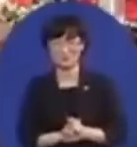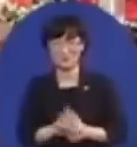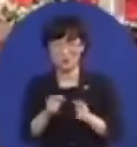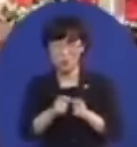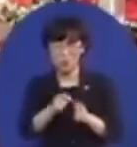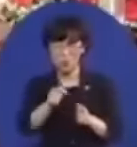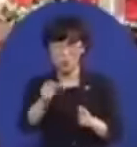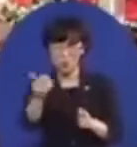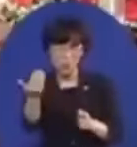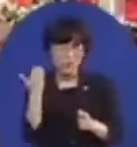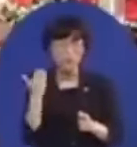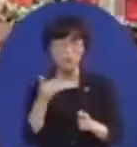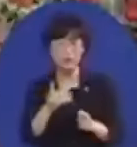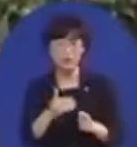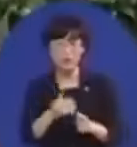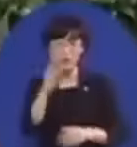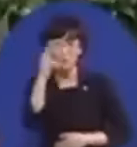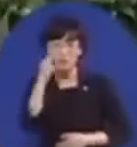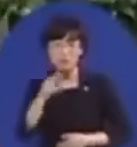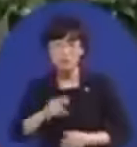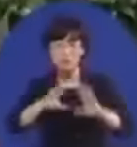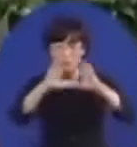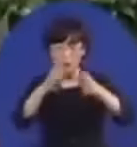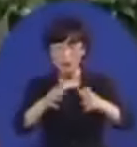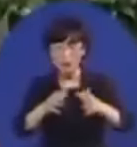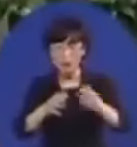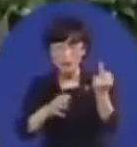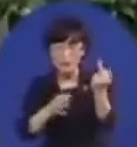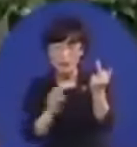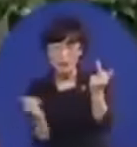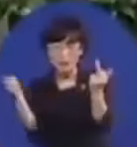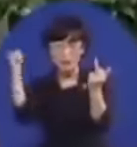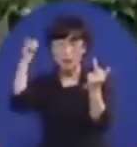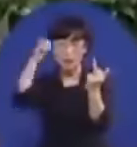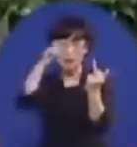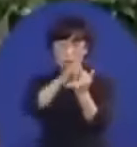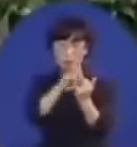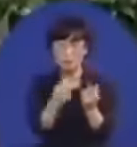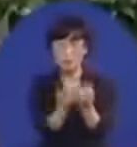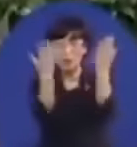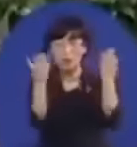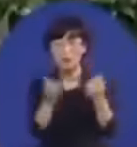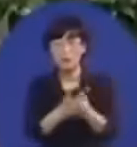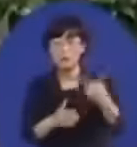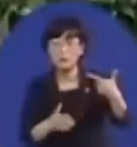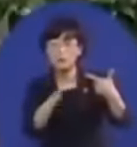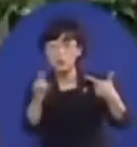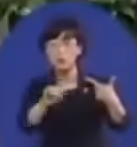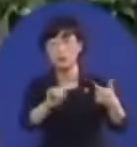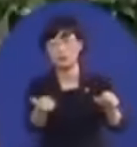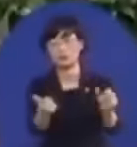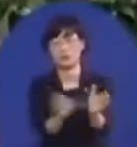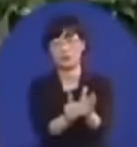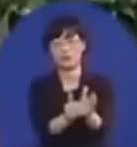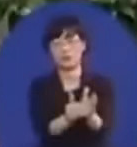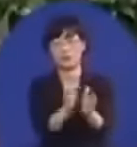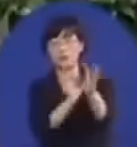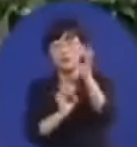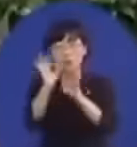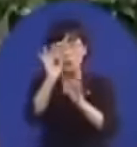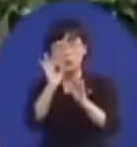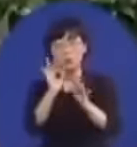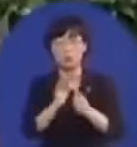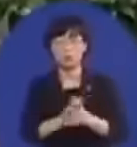오래전 미국 펜실베니아 주의 산 중턱에 비행기가 추락하여 6명의 희생자를 내는 사고가